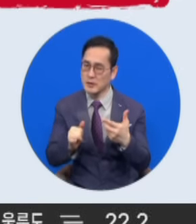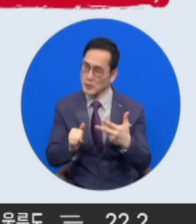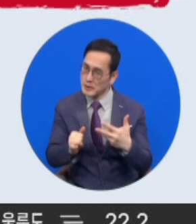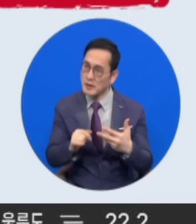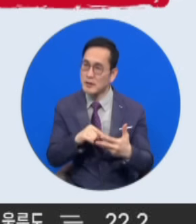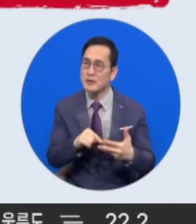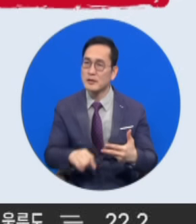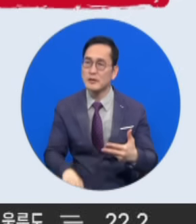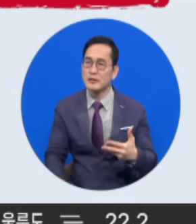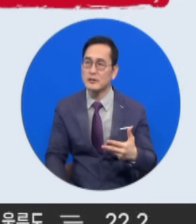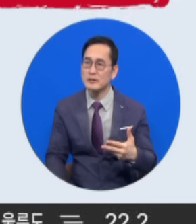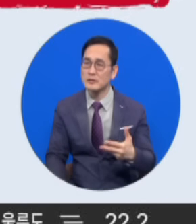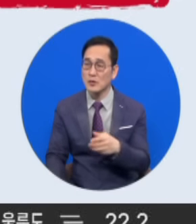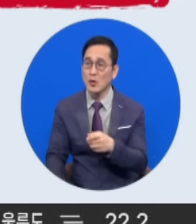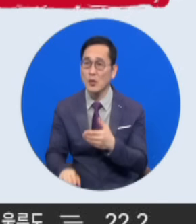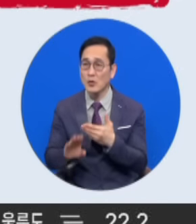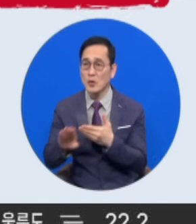민영배, 전현희,